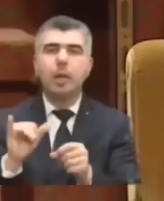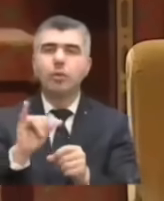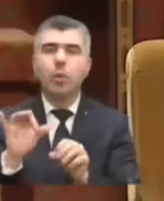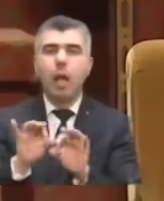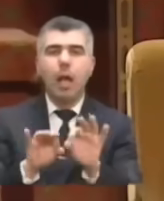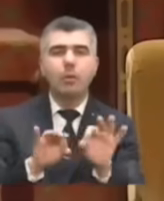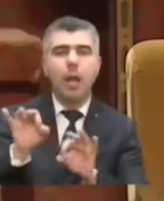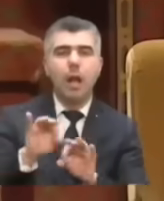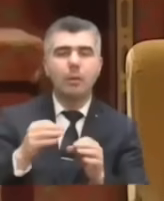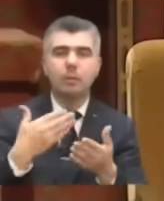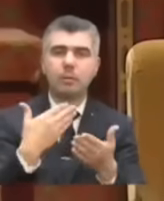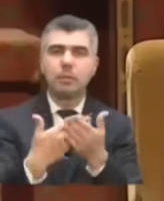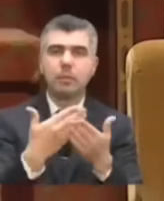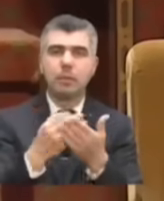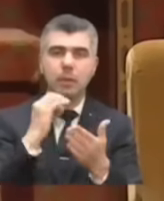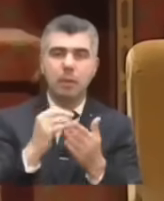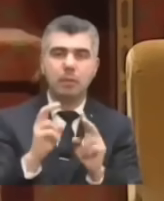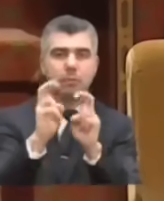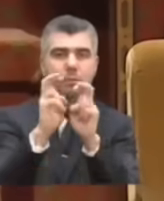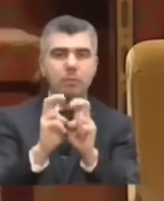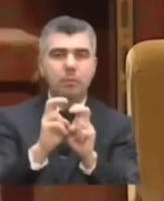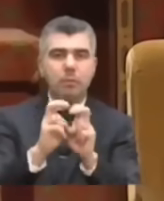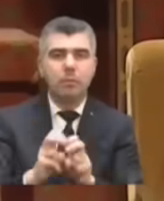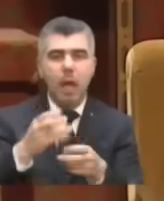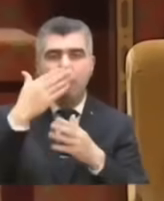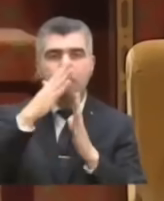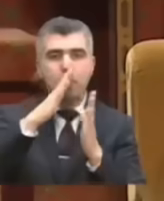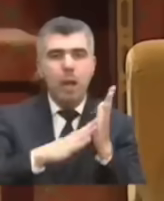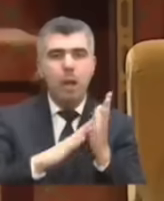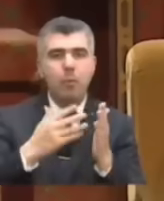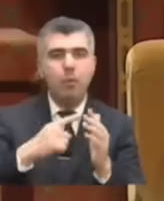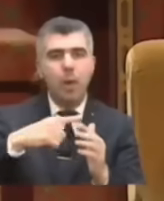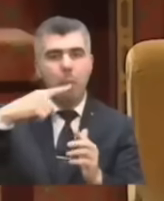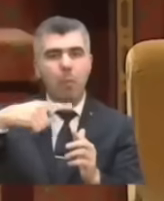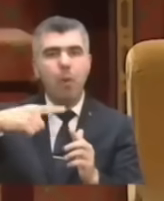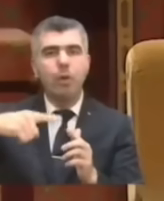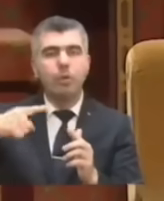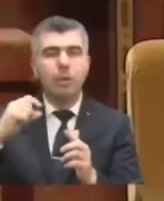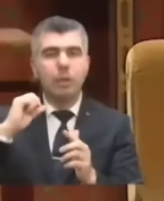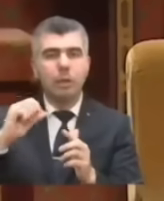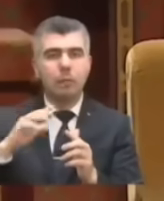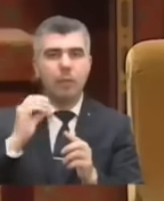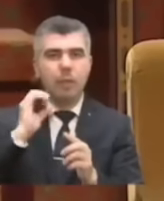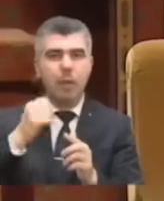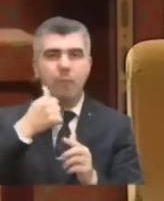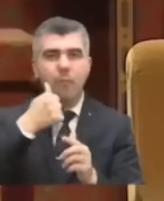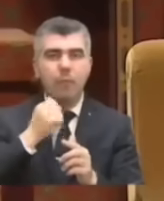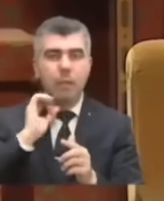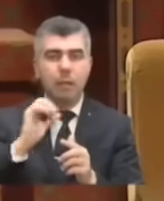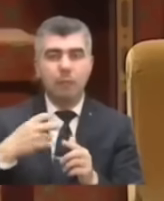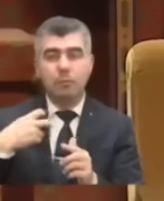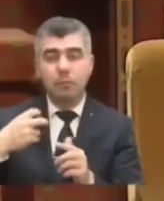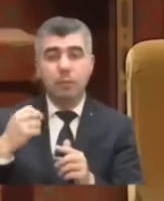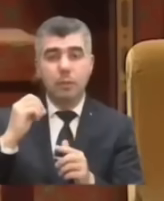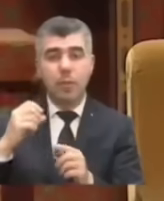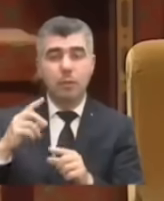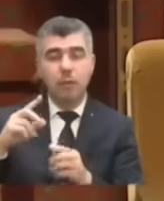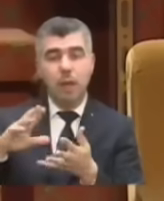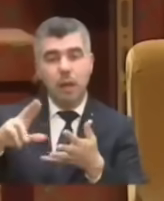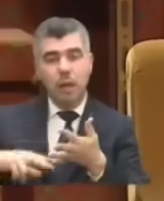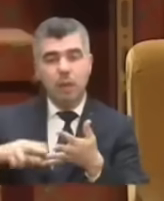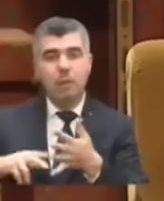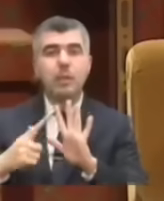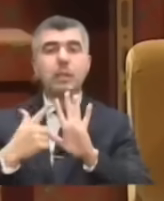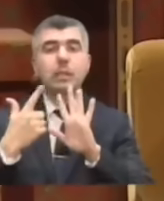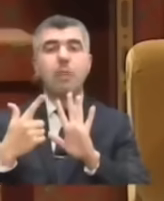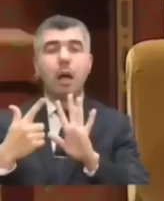الغير بريئه هو التراجع ديال البلاد ديالنا في مجموعه من المؤشرات بما فيها مؤشر ادراك الفساد اللي تراجعنا بسبعه ديال الدرجات في عام